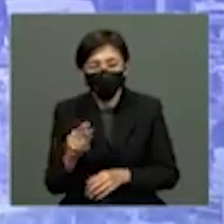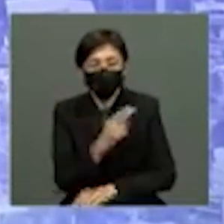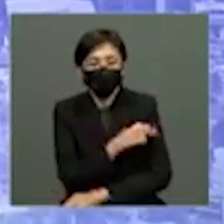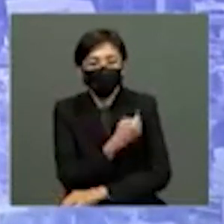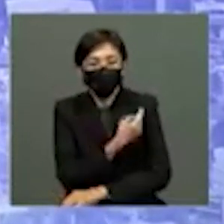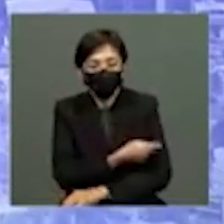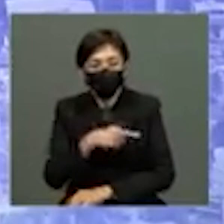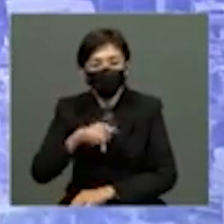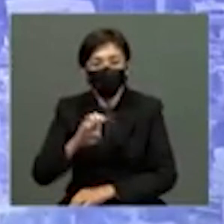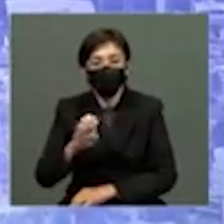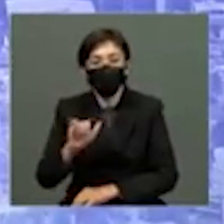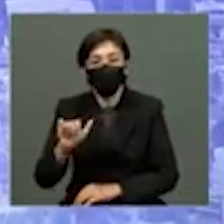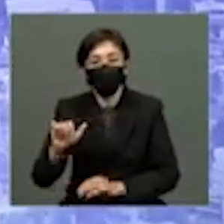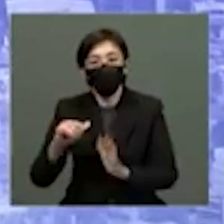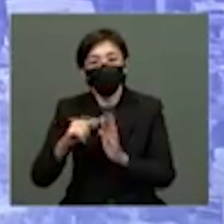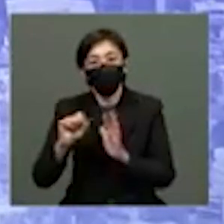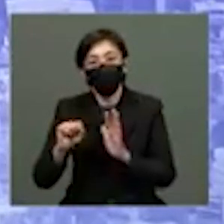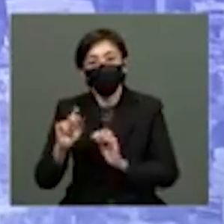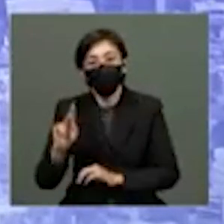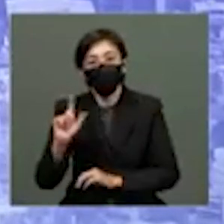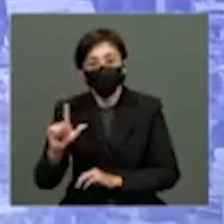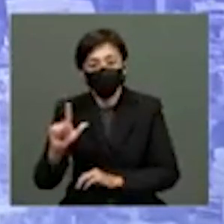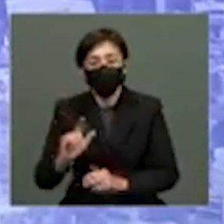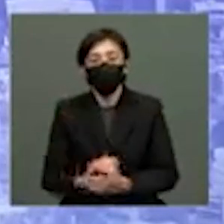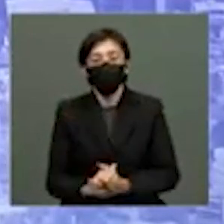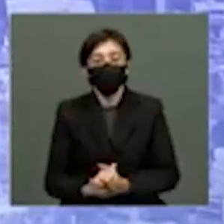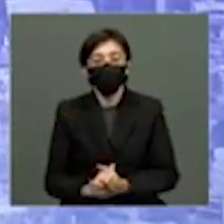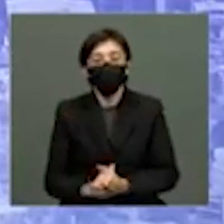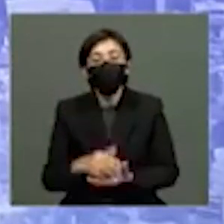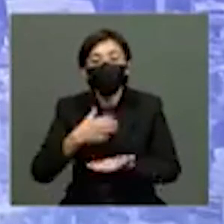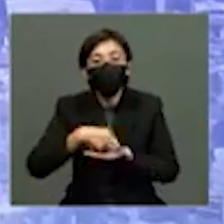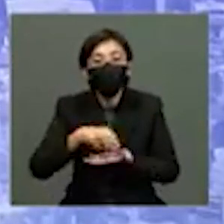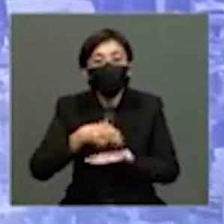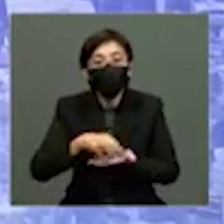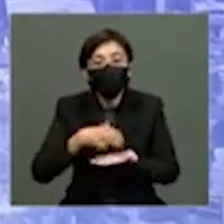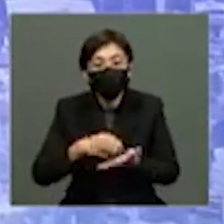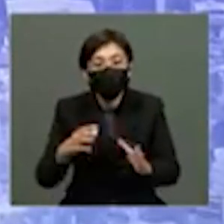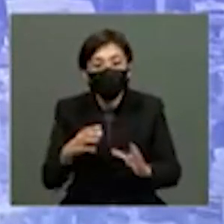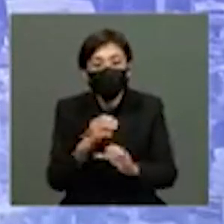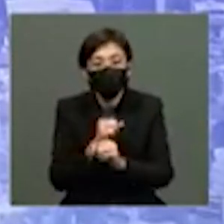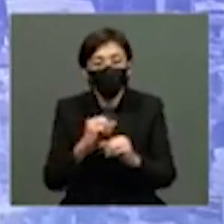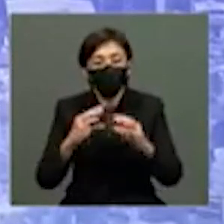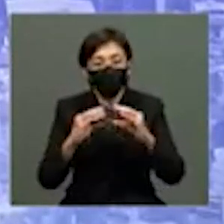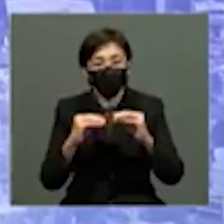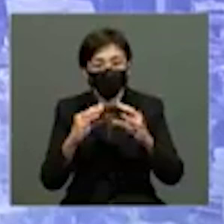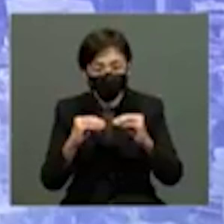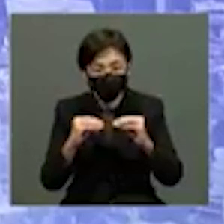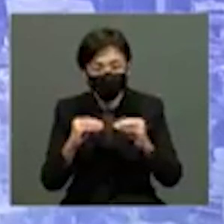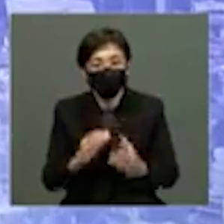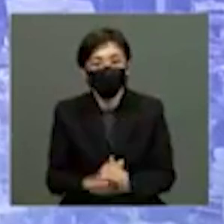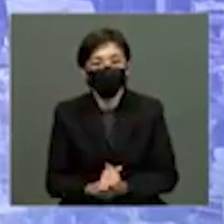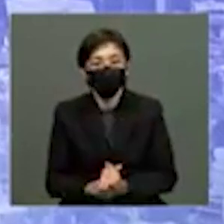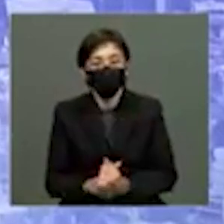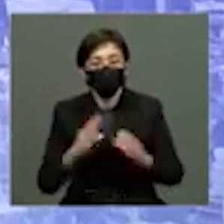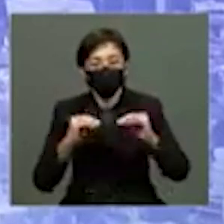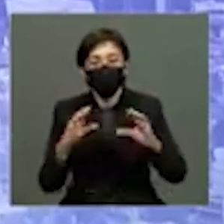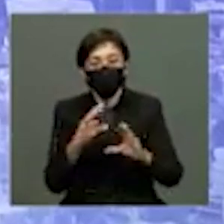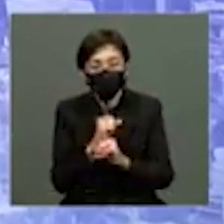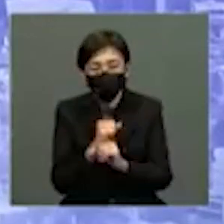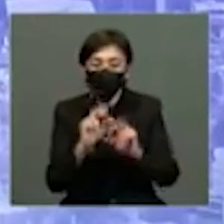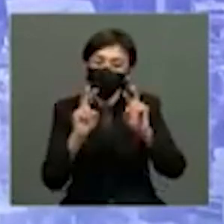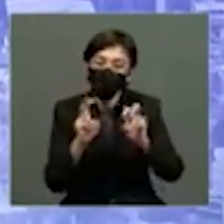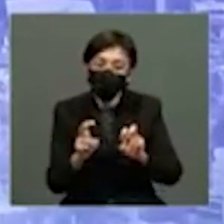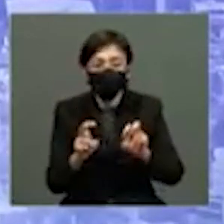สกลสัตยาธรท่านได้มาบอกถึงข้อสรุปของที่ประชุมนะครับประมาณสัก 2-3 เรื่